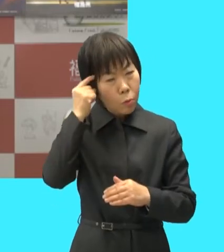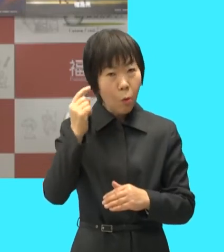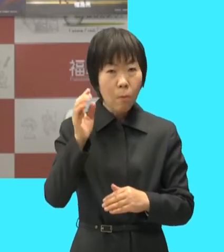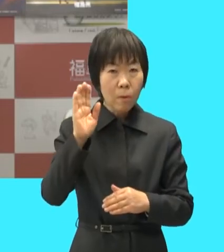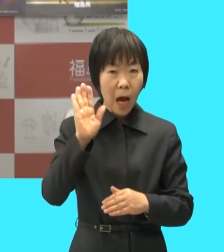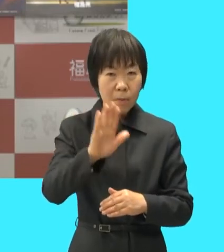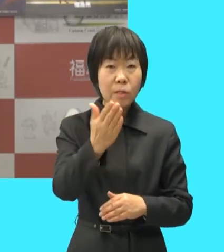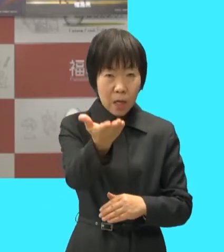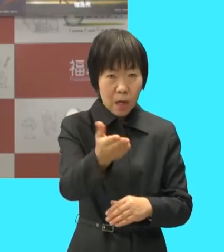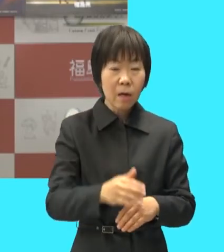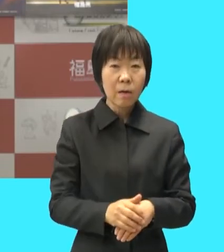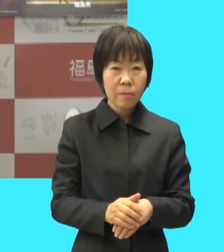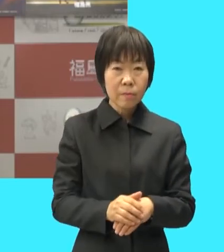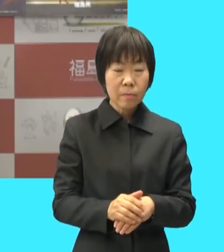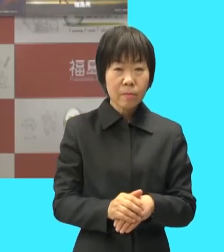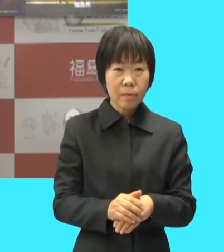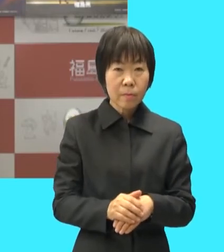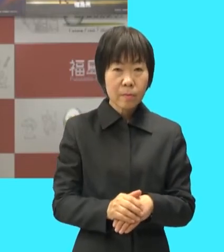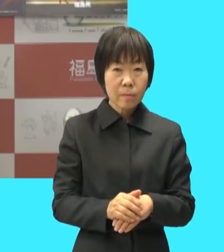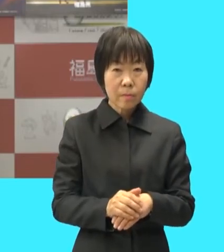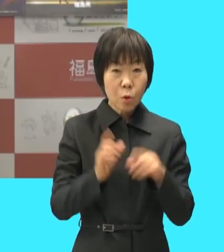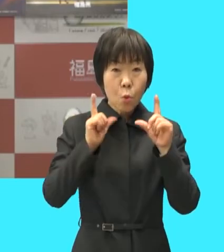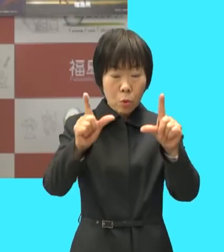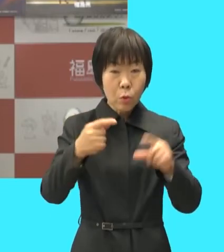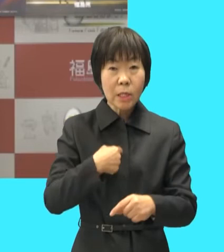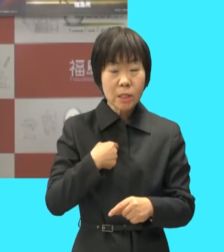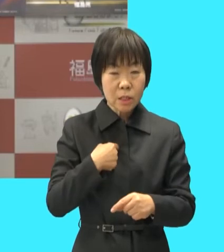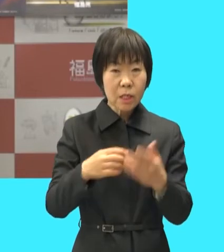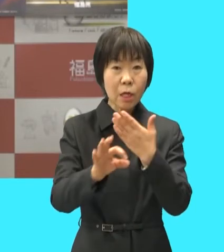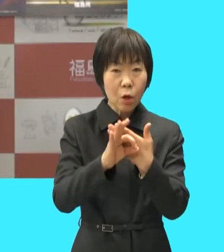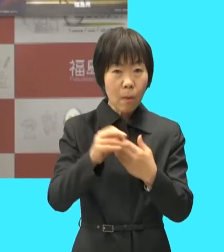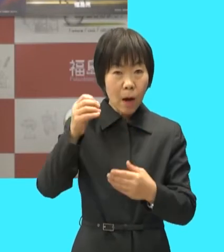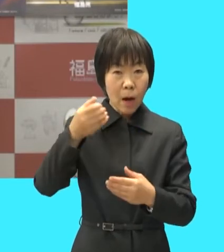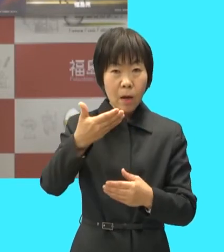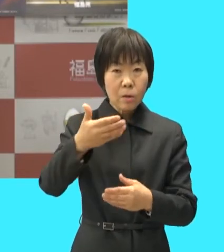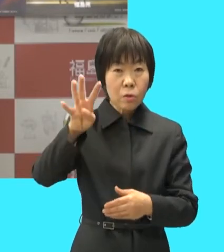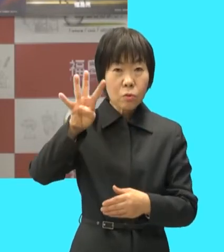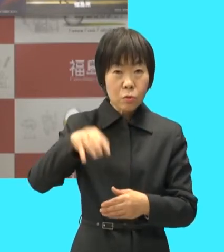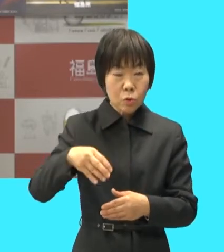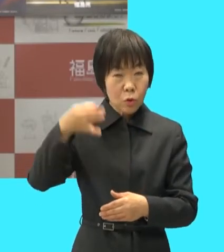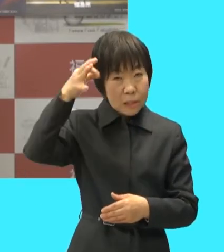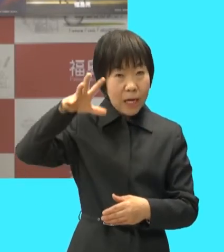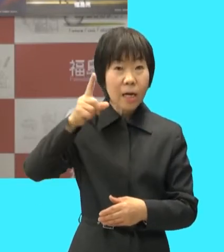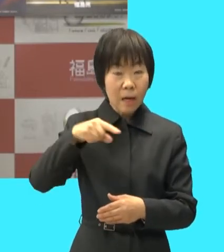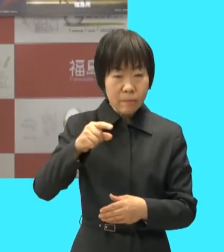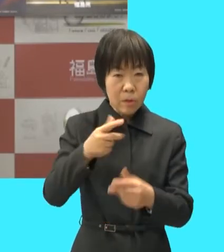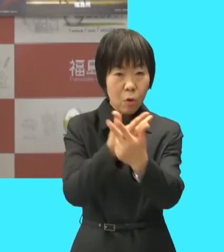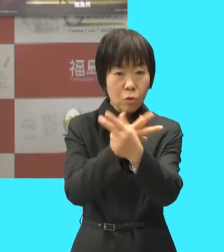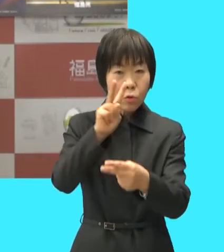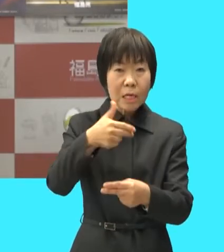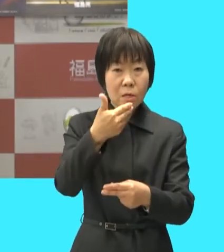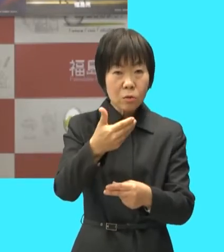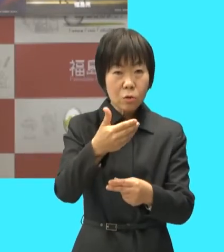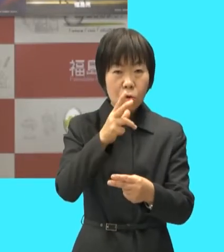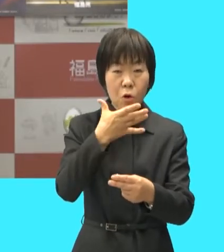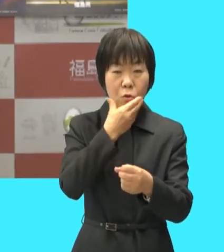ど、感じられることというのはありますか。 私自身、例えば九州の佐賀県であったり、北陸の福井県であった